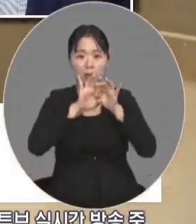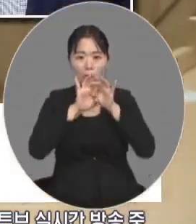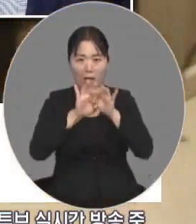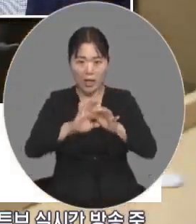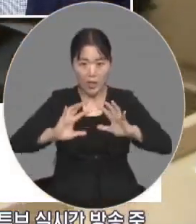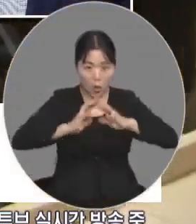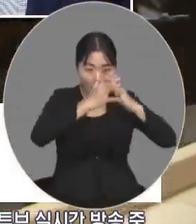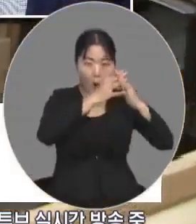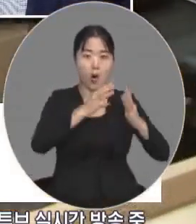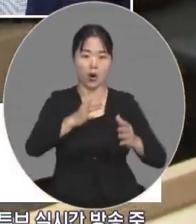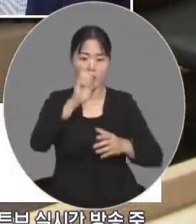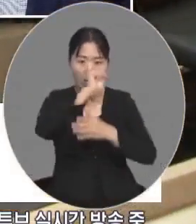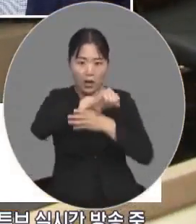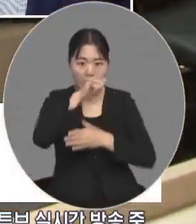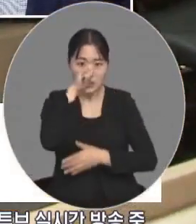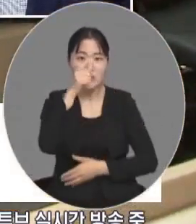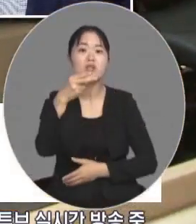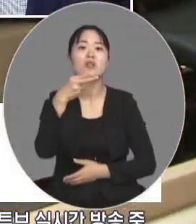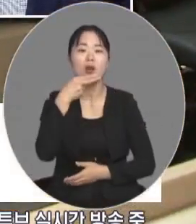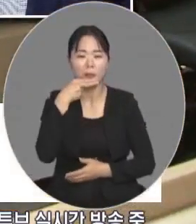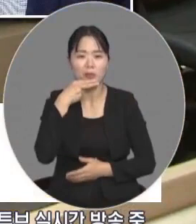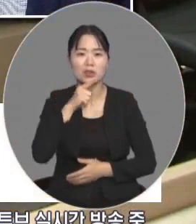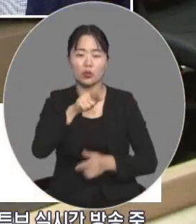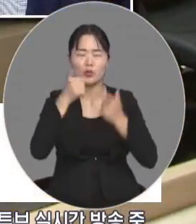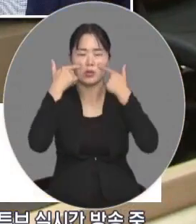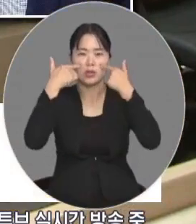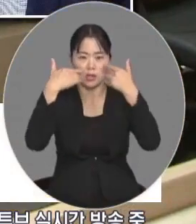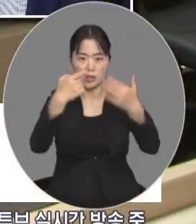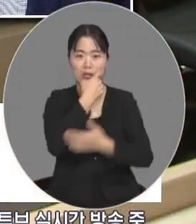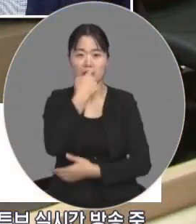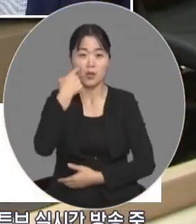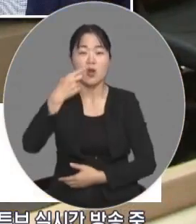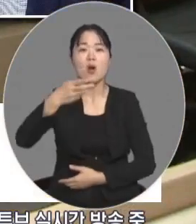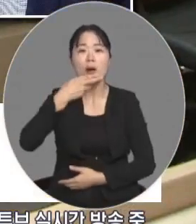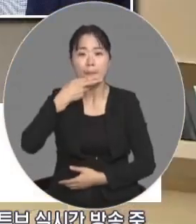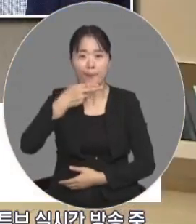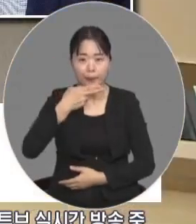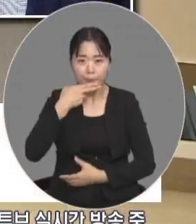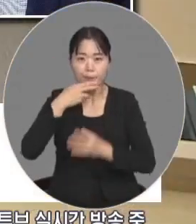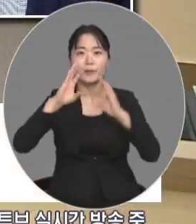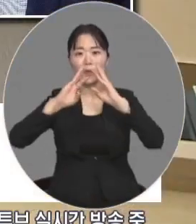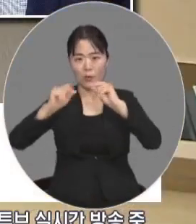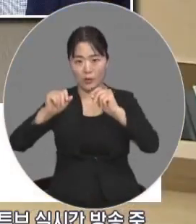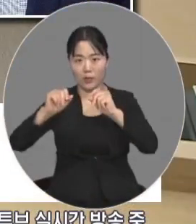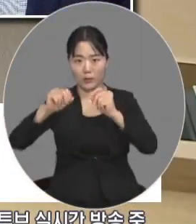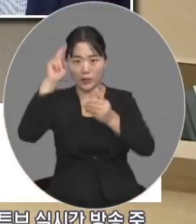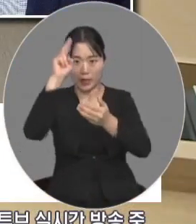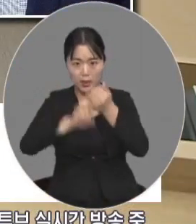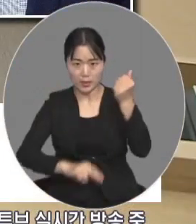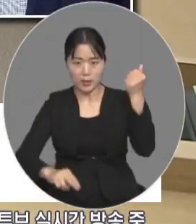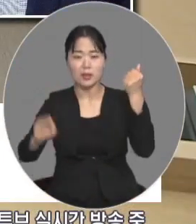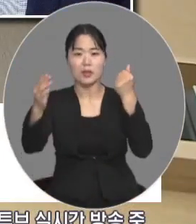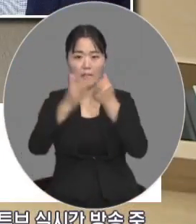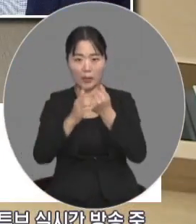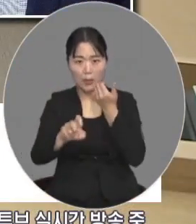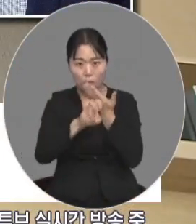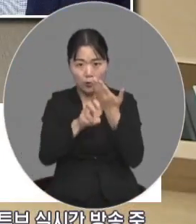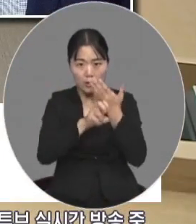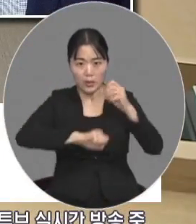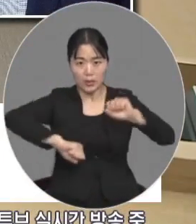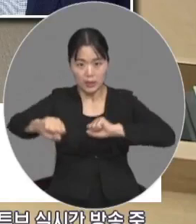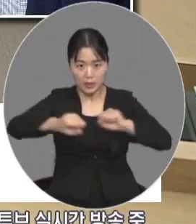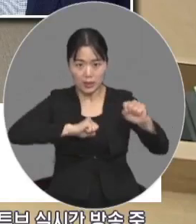허가가 나는지 등에 대해서 제대로 확인하지 않고 토지를 팔았다고 그러면 그에 대한 불법행위